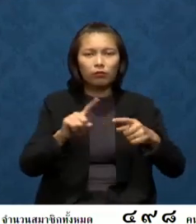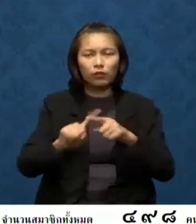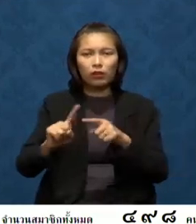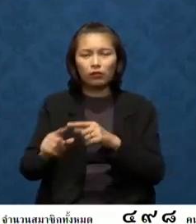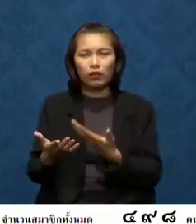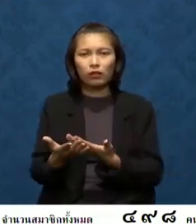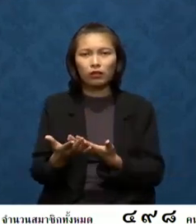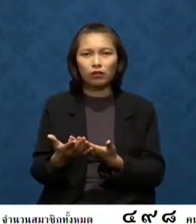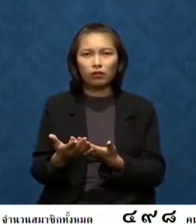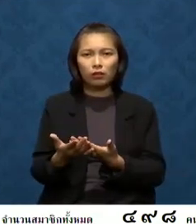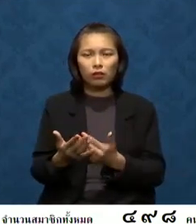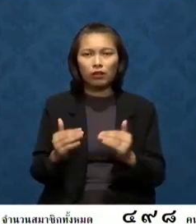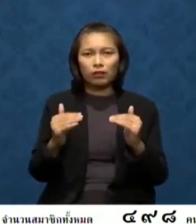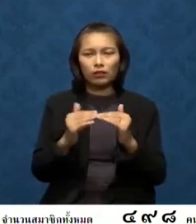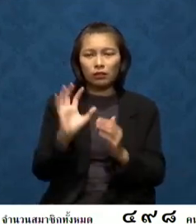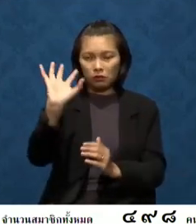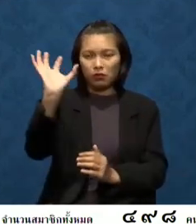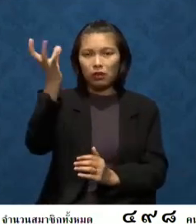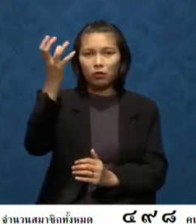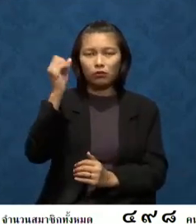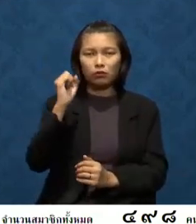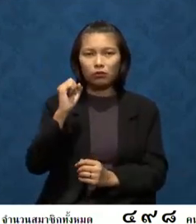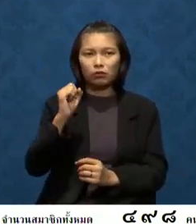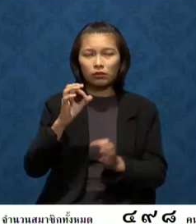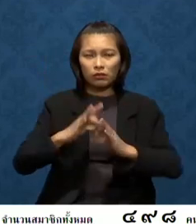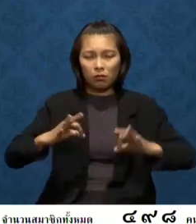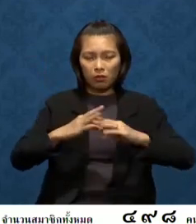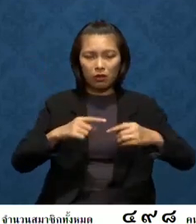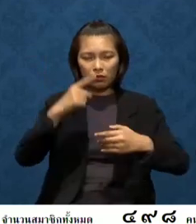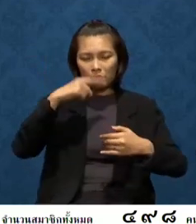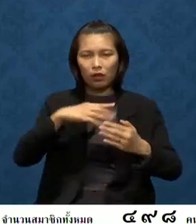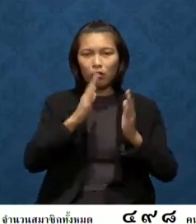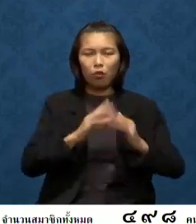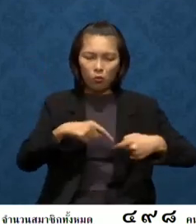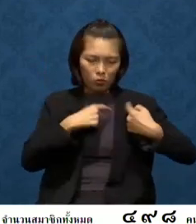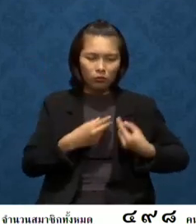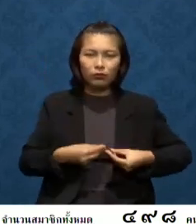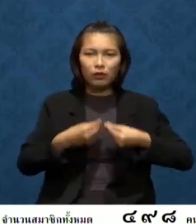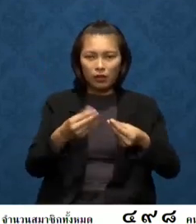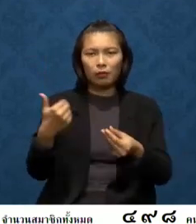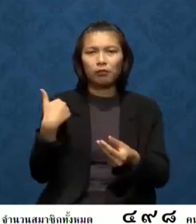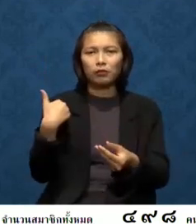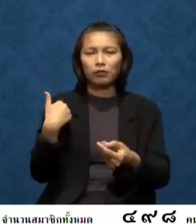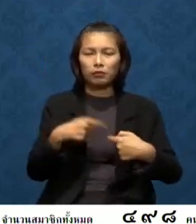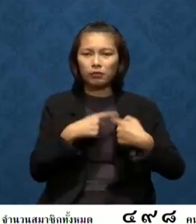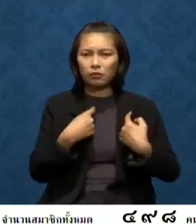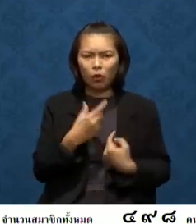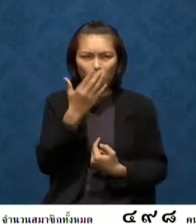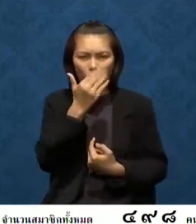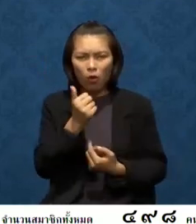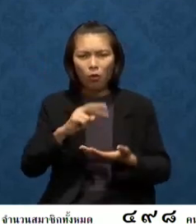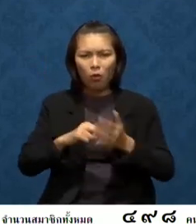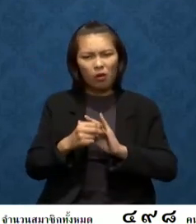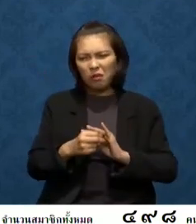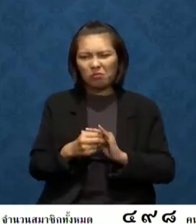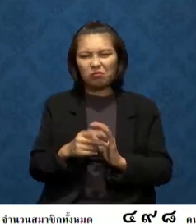บอกว่าสิทธิมนุษยชนมันเป็นสากลแล้วก็โดยลักษณะของคนไทยเนี่ยความเอื้อเฟื้อเผื่อแผ่จิตใจที่งดงามเนี่ยไม่น่าที่จะเป็นลักษณะอ